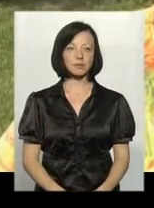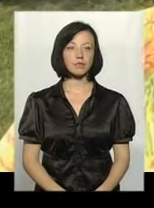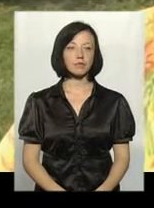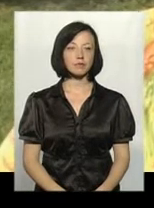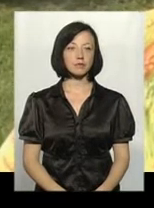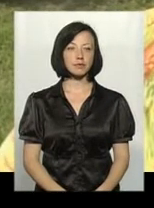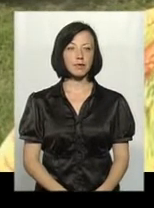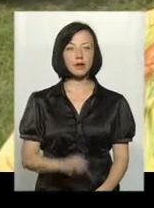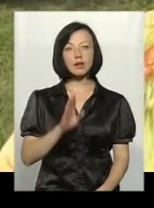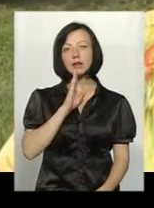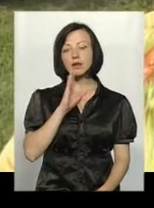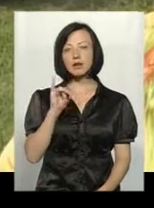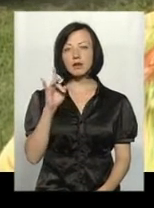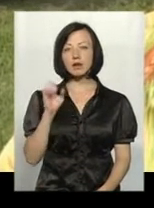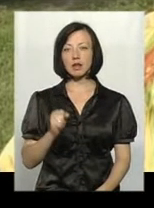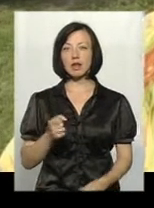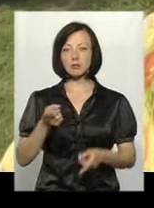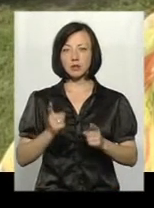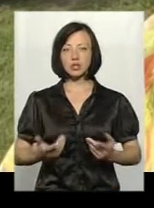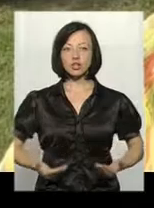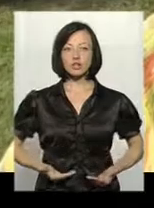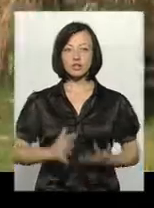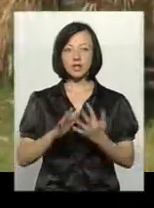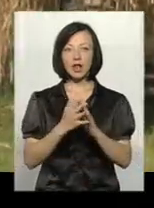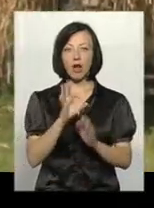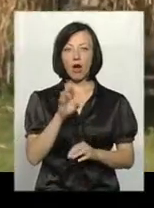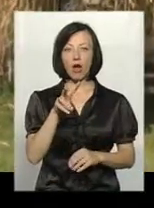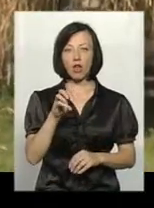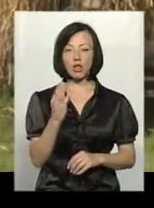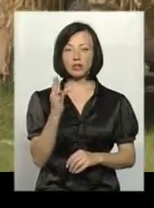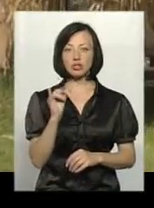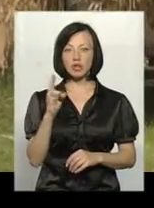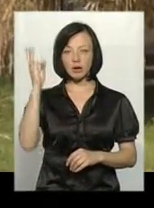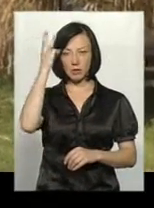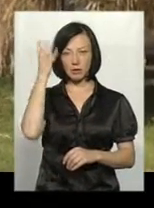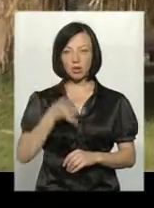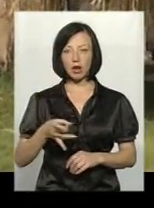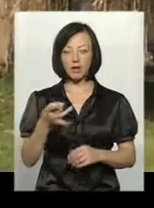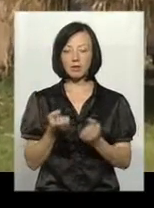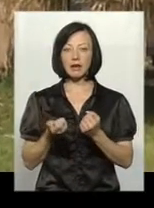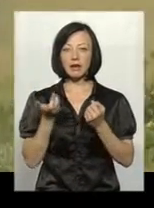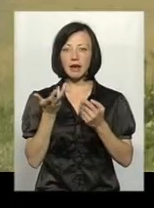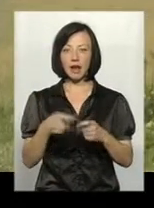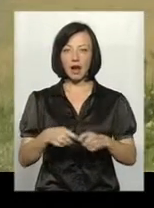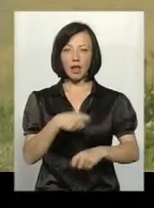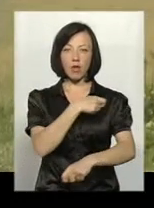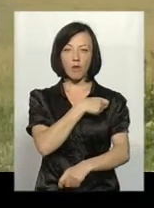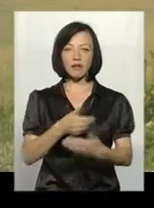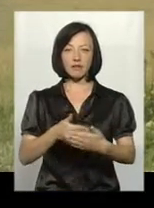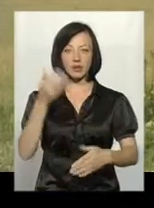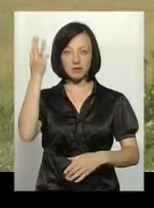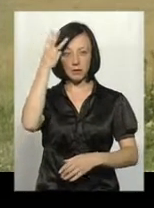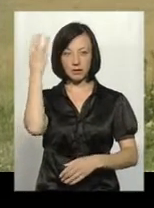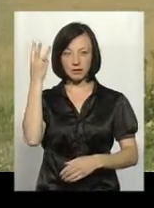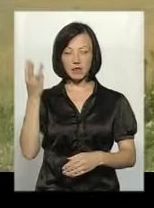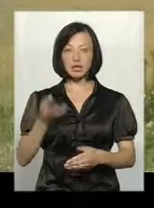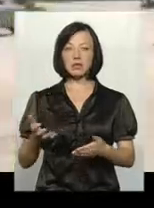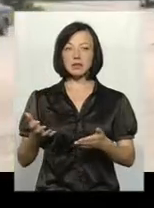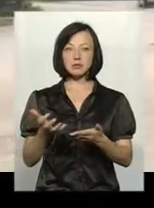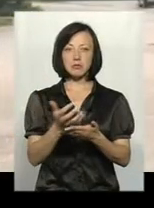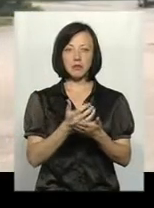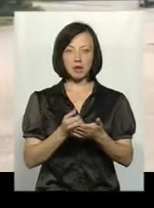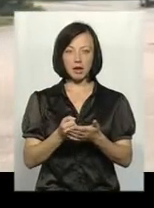Пані Віра – корінна мешканка села Олишин Хмельницького району, що всього за кілька кілометрів від обласного центру. Вже збирає на своїй